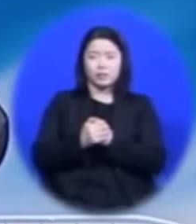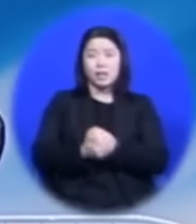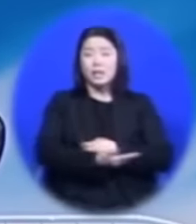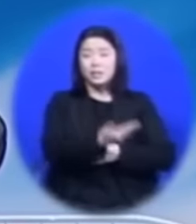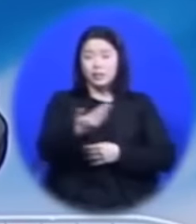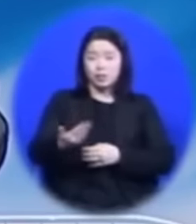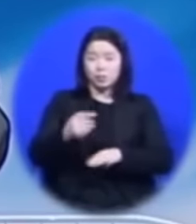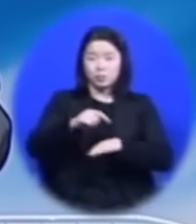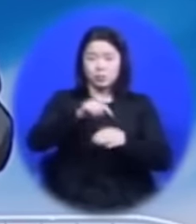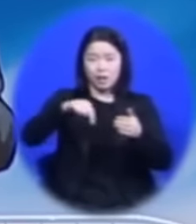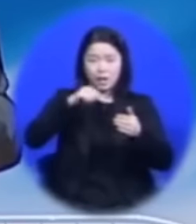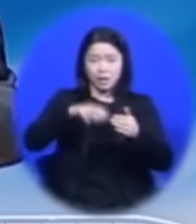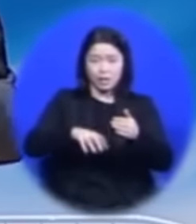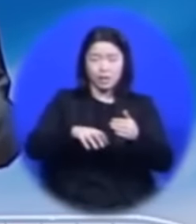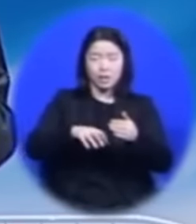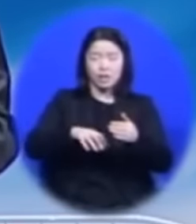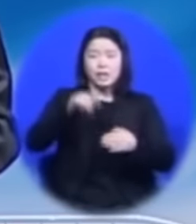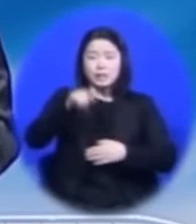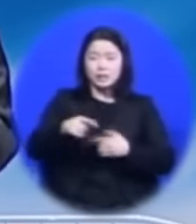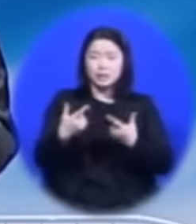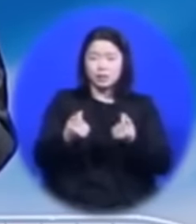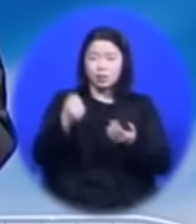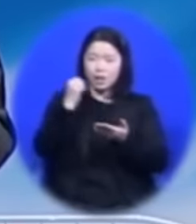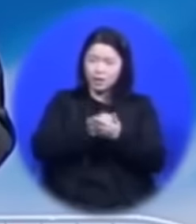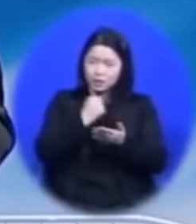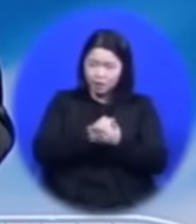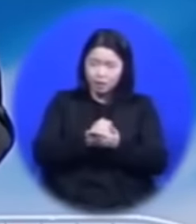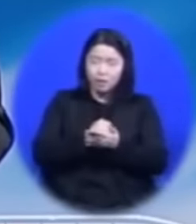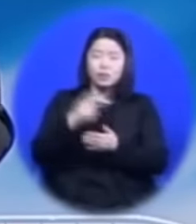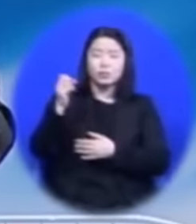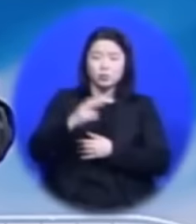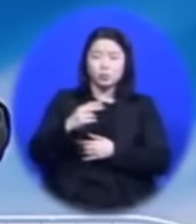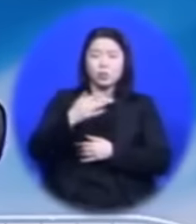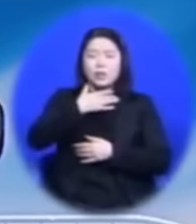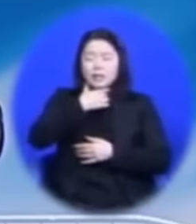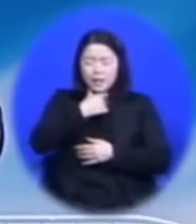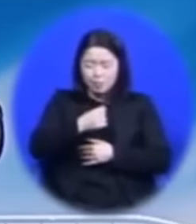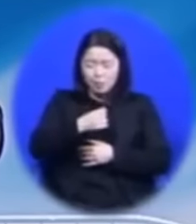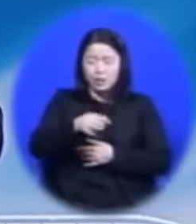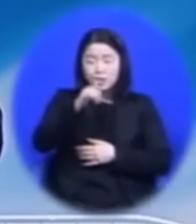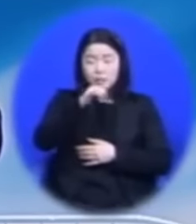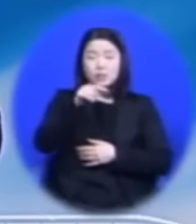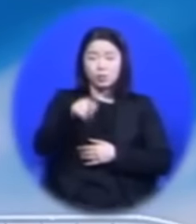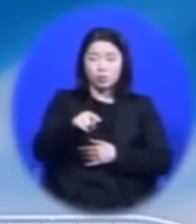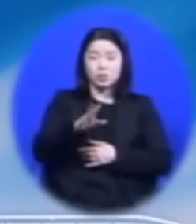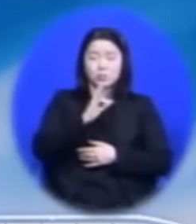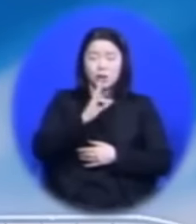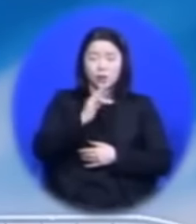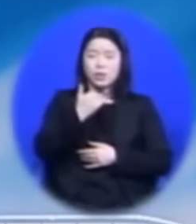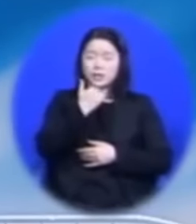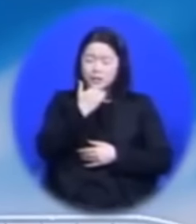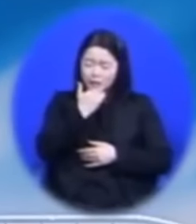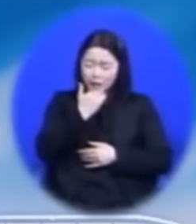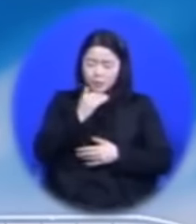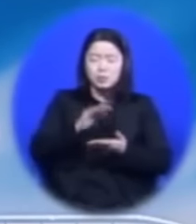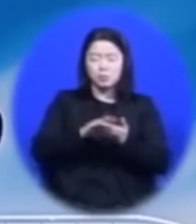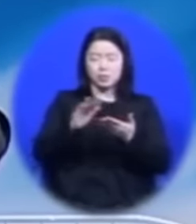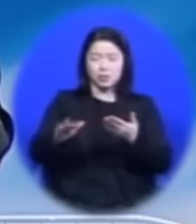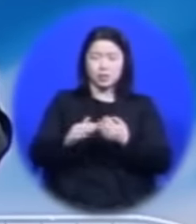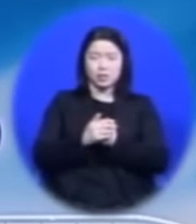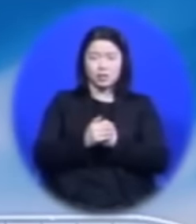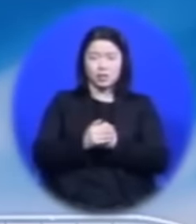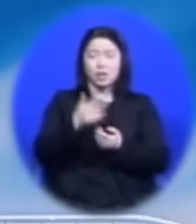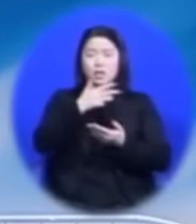여러분 안에 그런 안타까움과 갈망이 있는 것이 바로 기다림입니다.